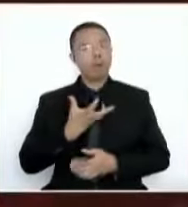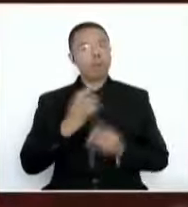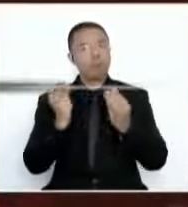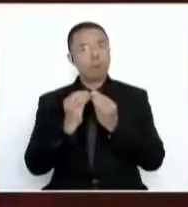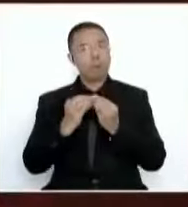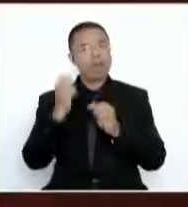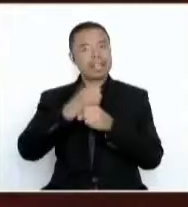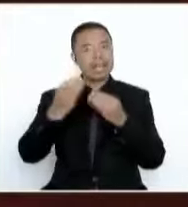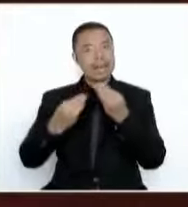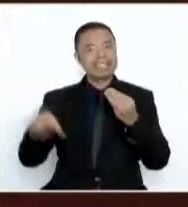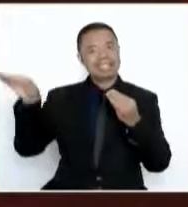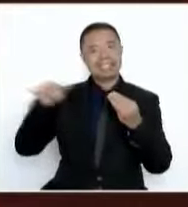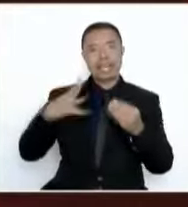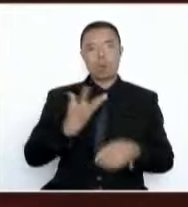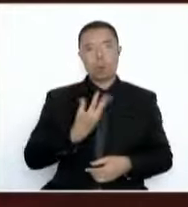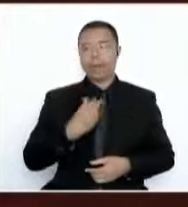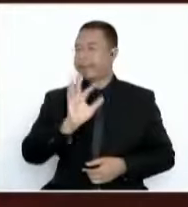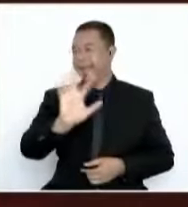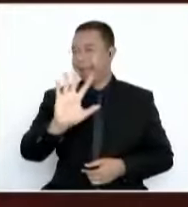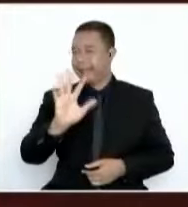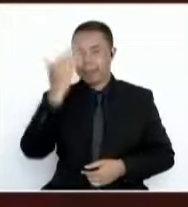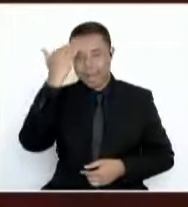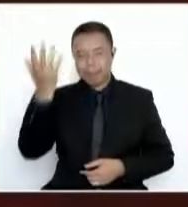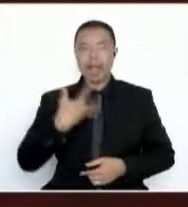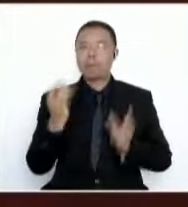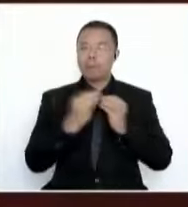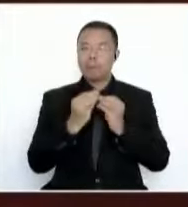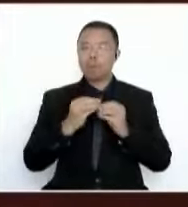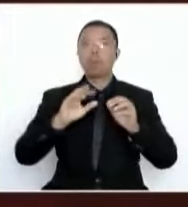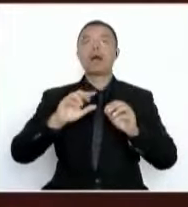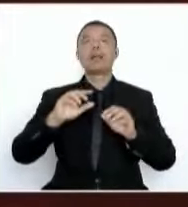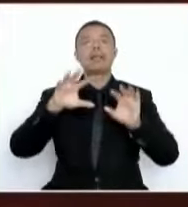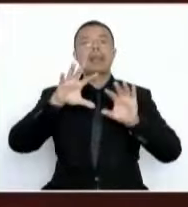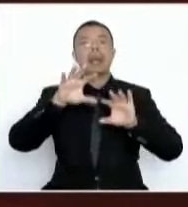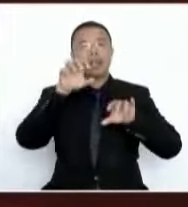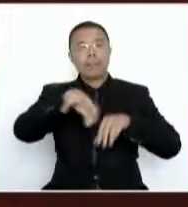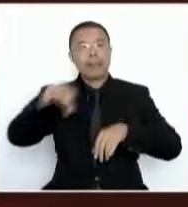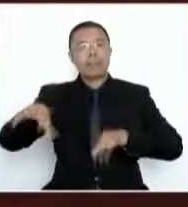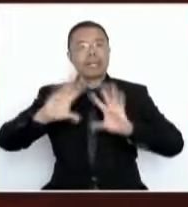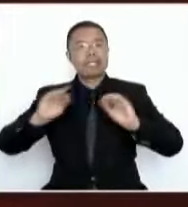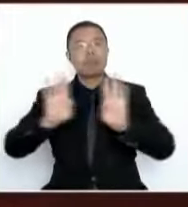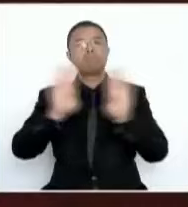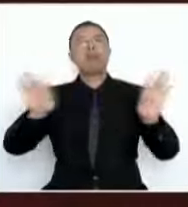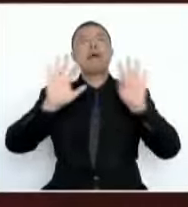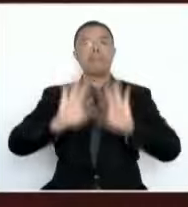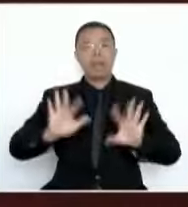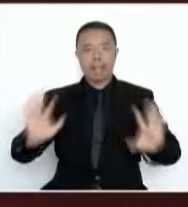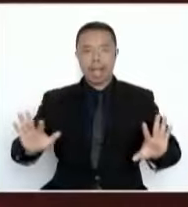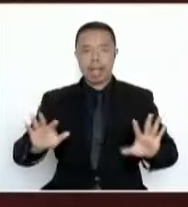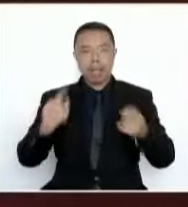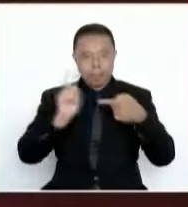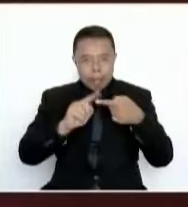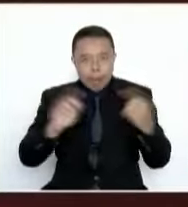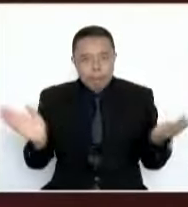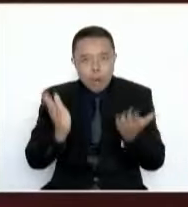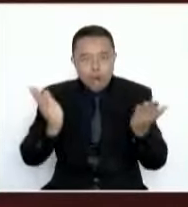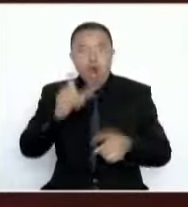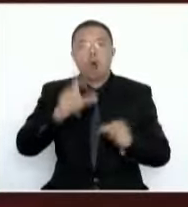Git tidak perlu khawatir karena kami akan menciptakan lapangan kerja yang cukup banyak pertama tentu adalah mendorong